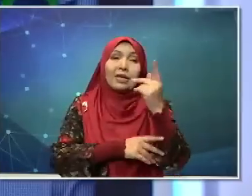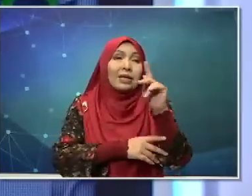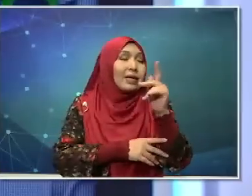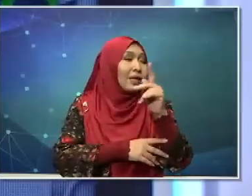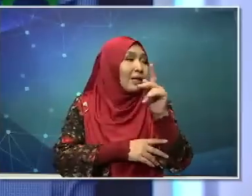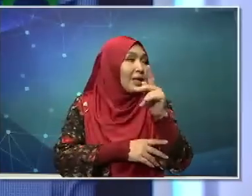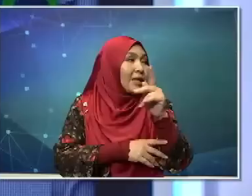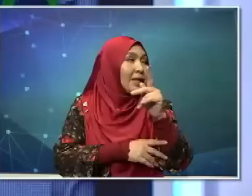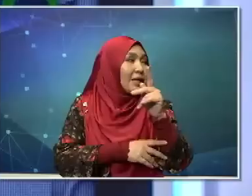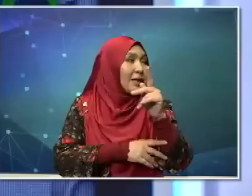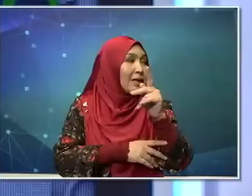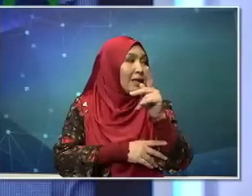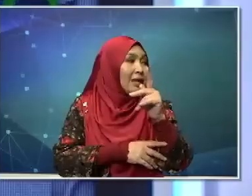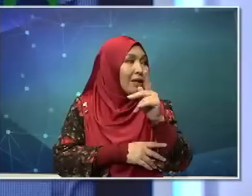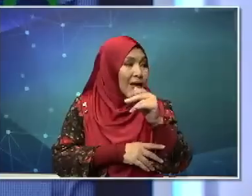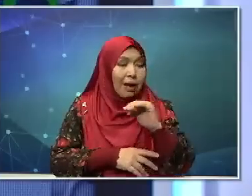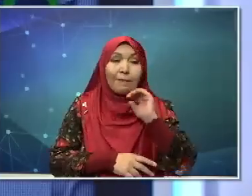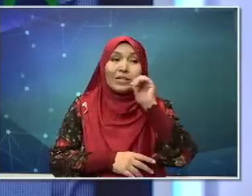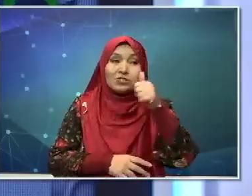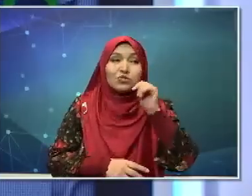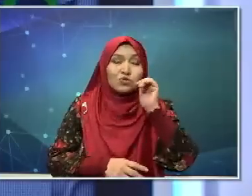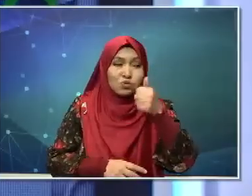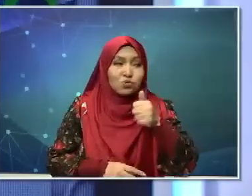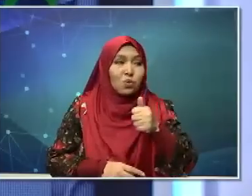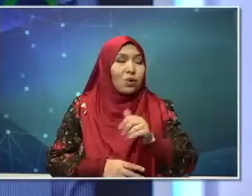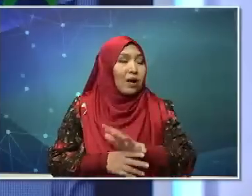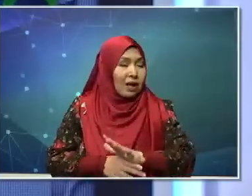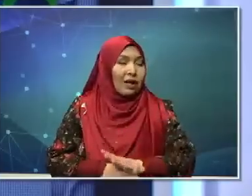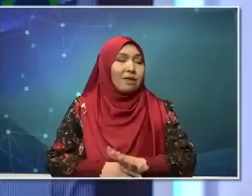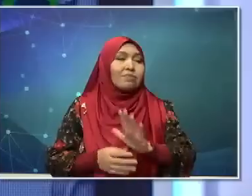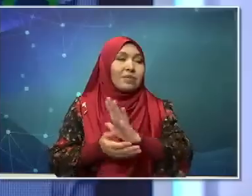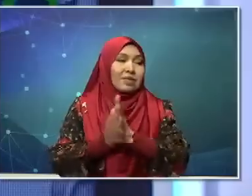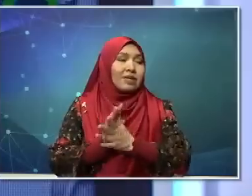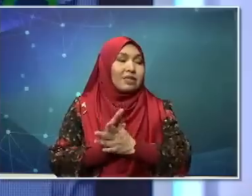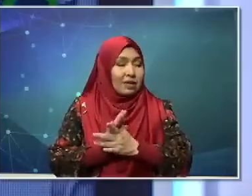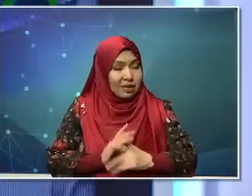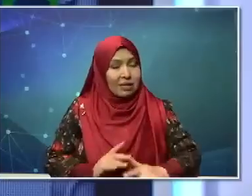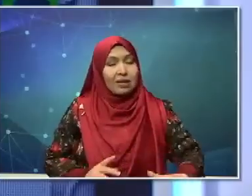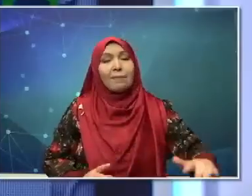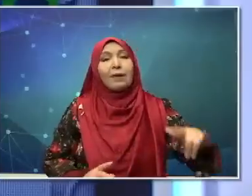besok lah ya Besok habis sok-sok akan terbang ke Jeddah Jeddah